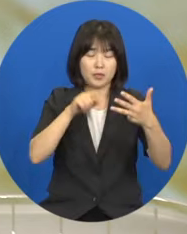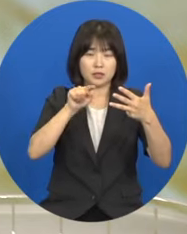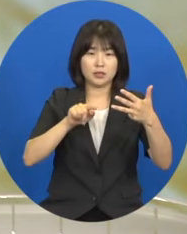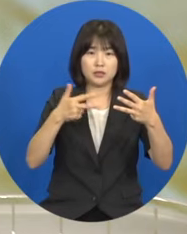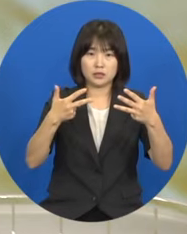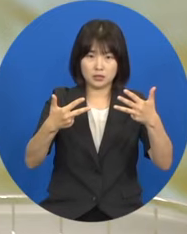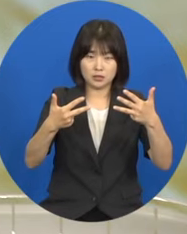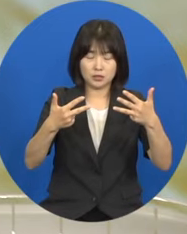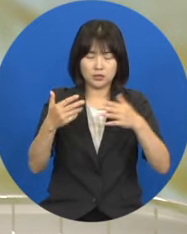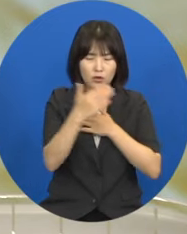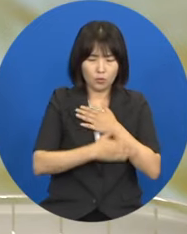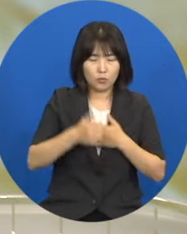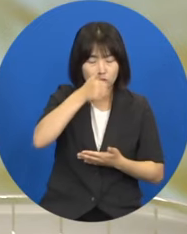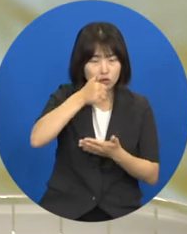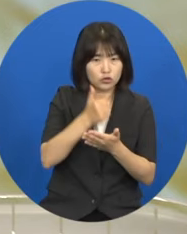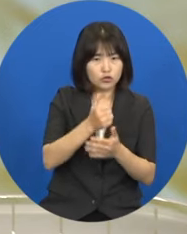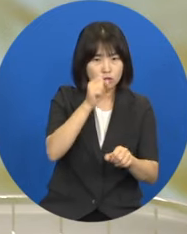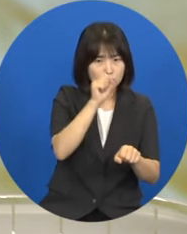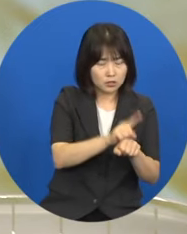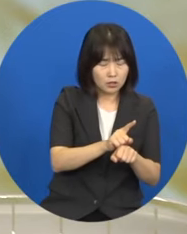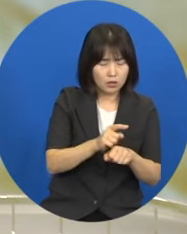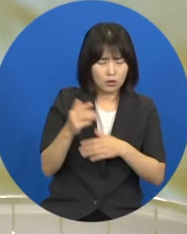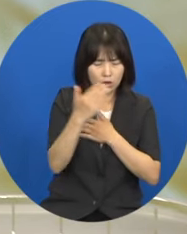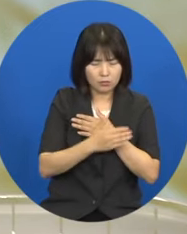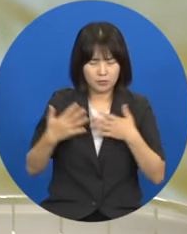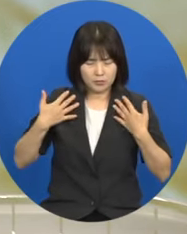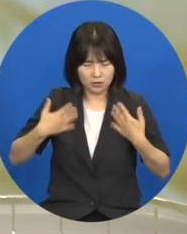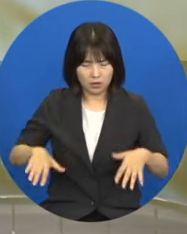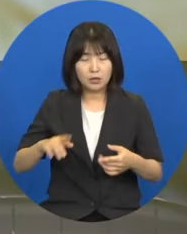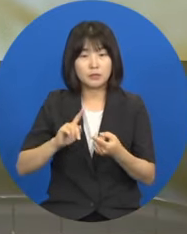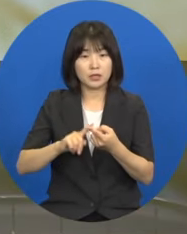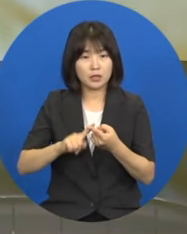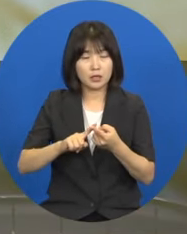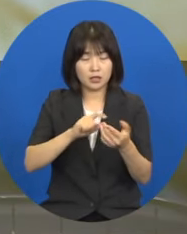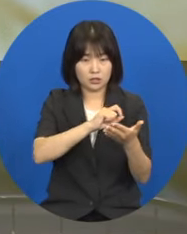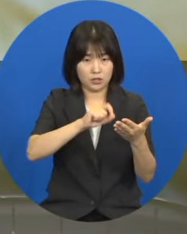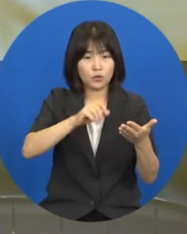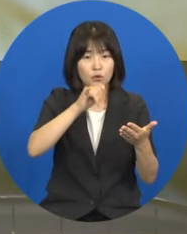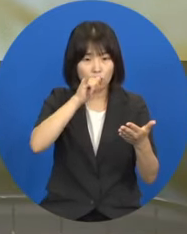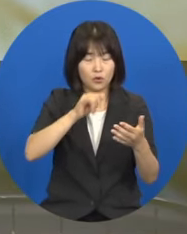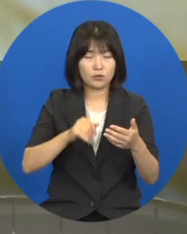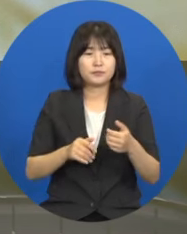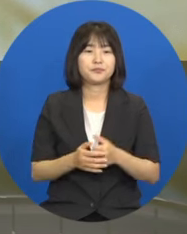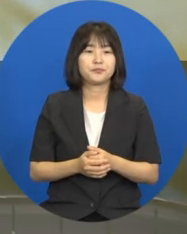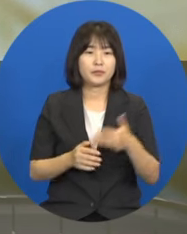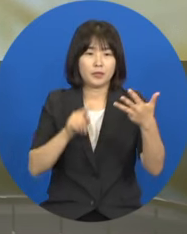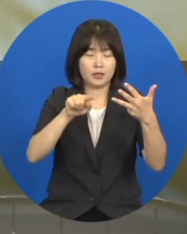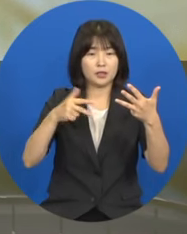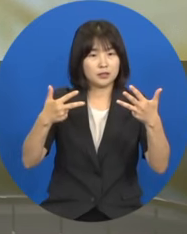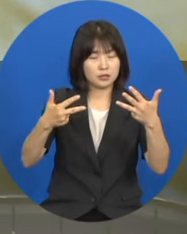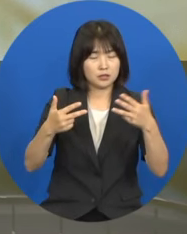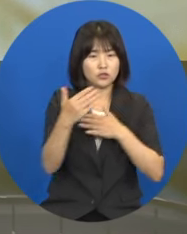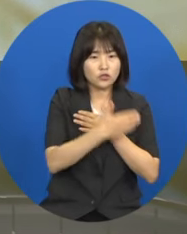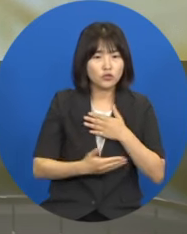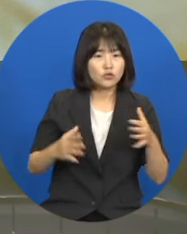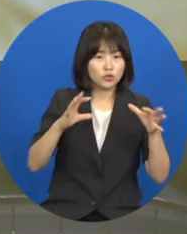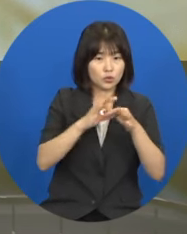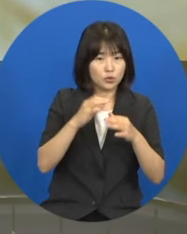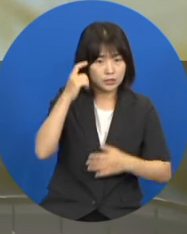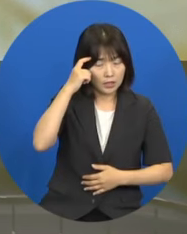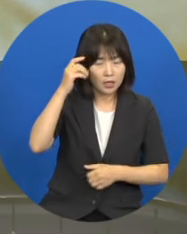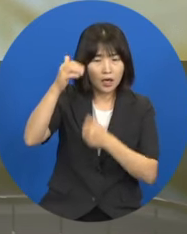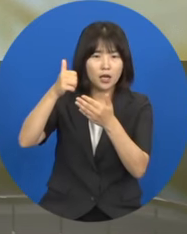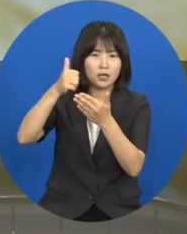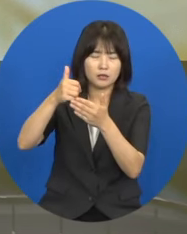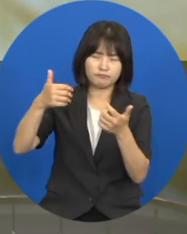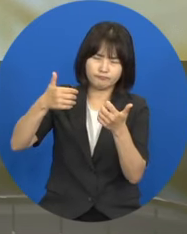7절에 몸의 죄성과 몸의 연약함에 대해서 이렇게 기록합니다. 육신에 속한 생각은 하나님께